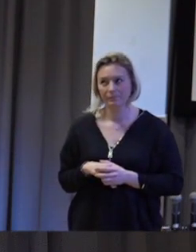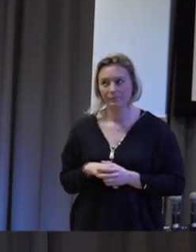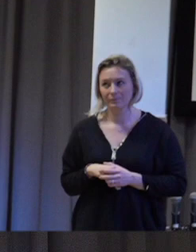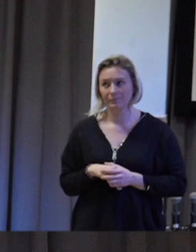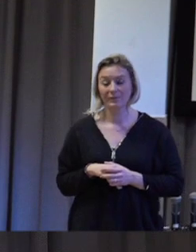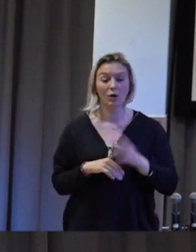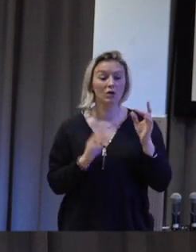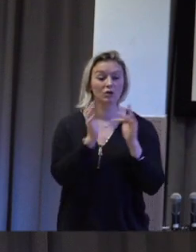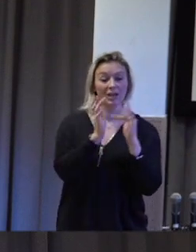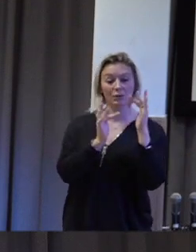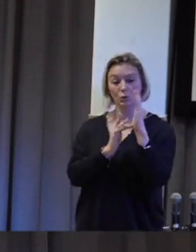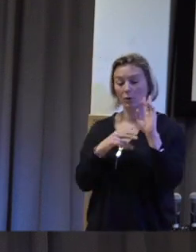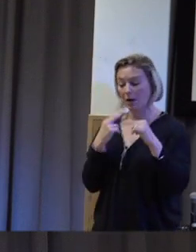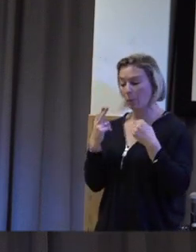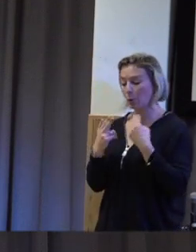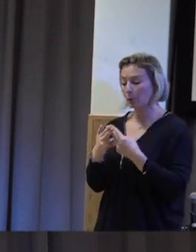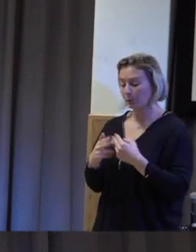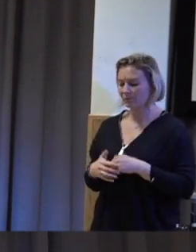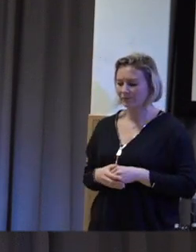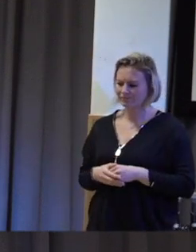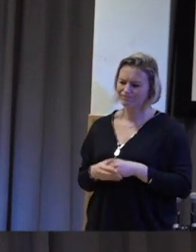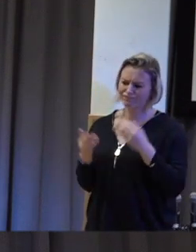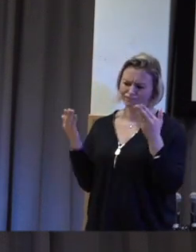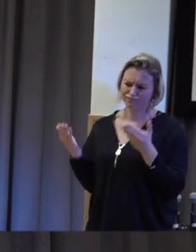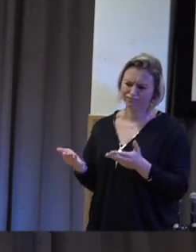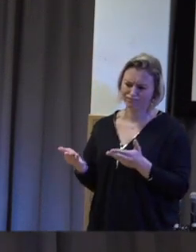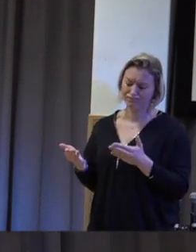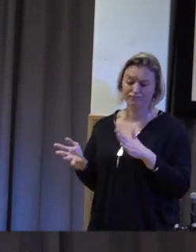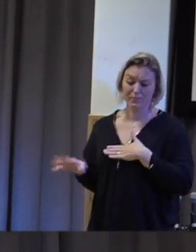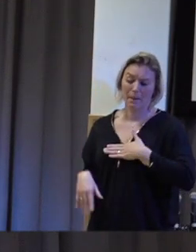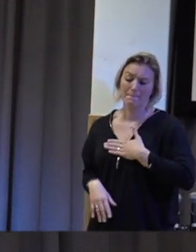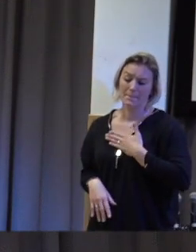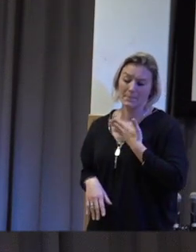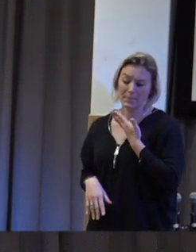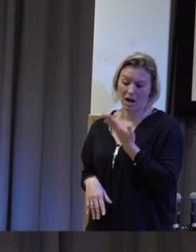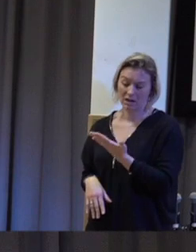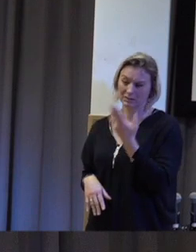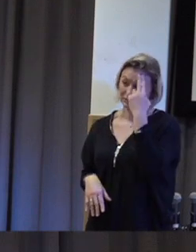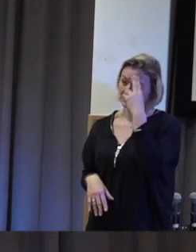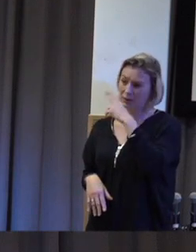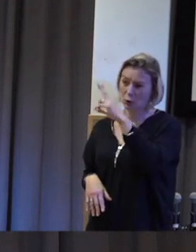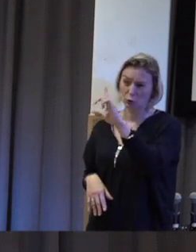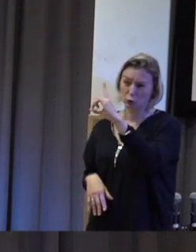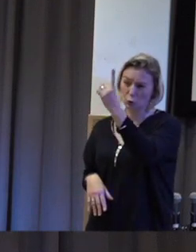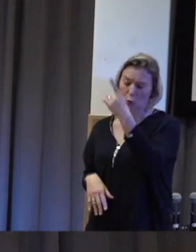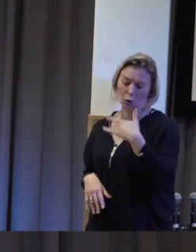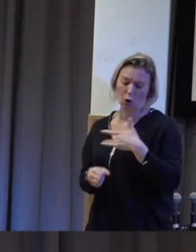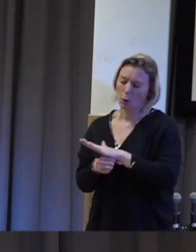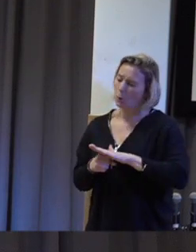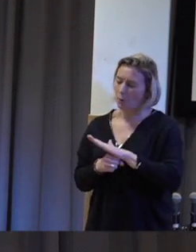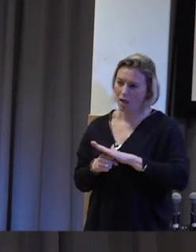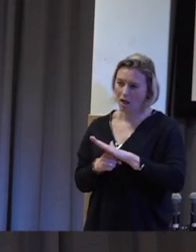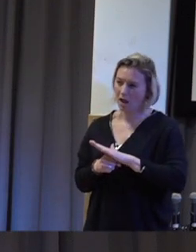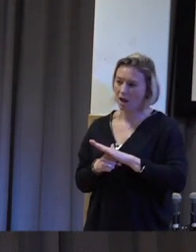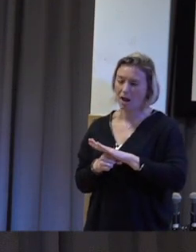Il répondit, « Tu aimeras le Seigneur ton Dieu de tout ton cœur,